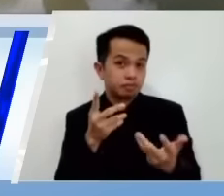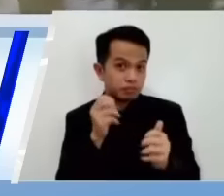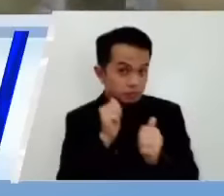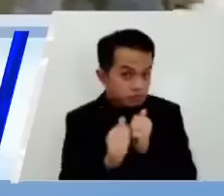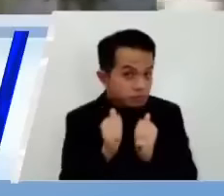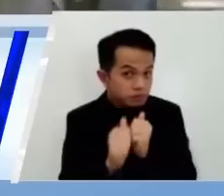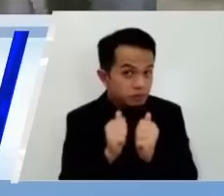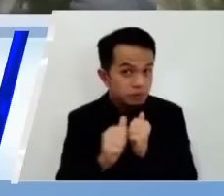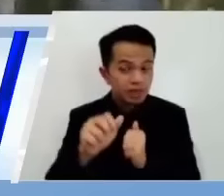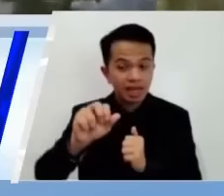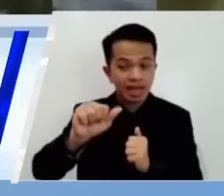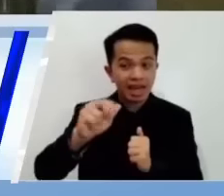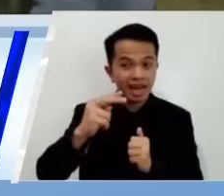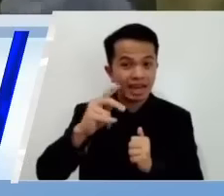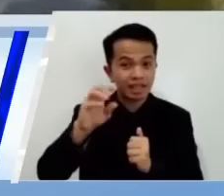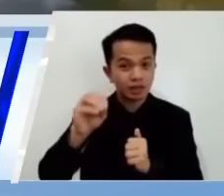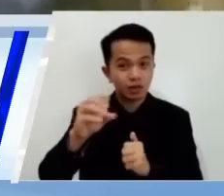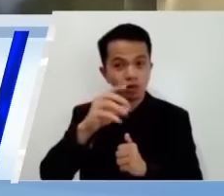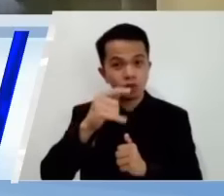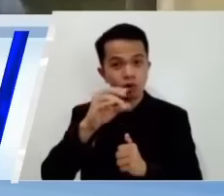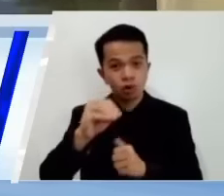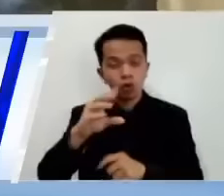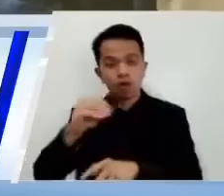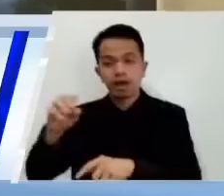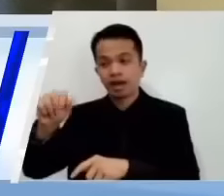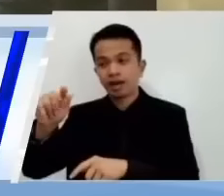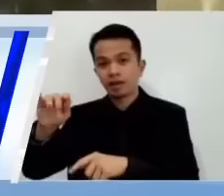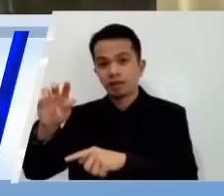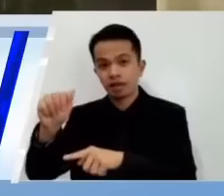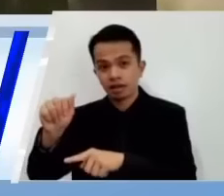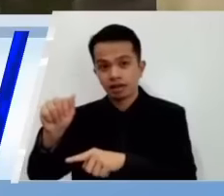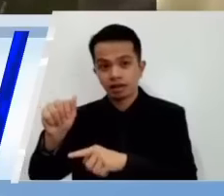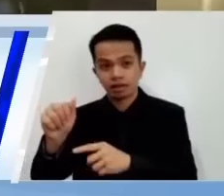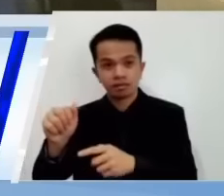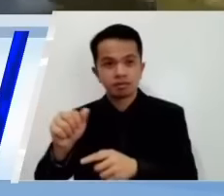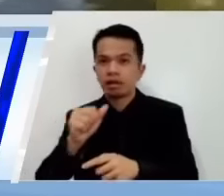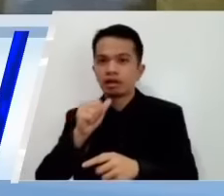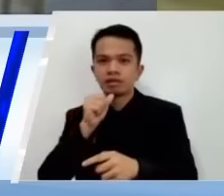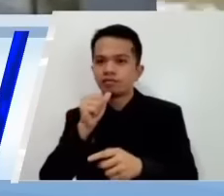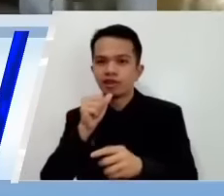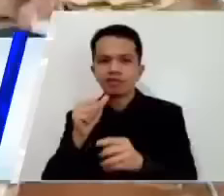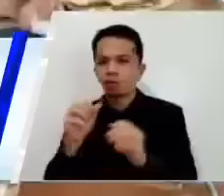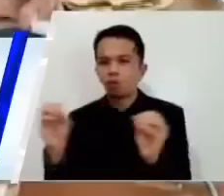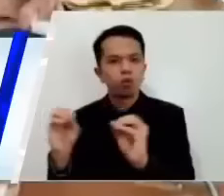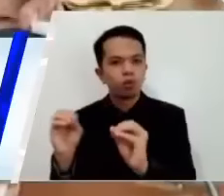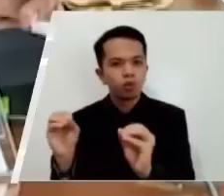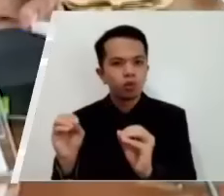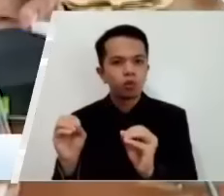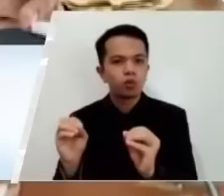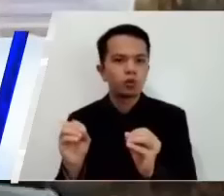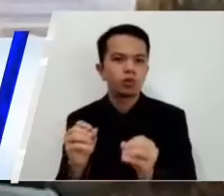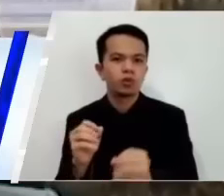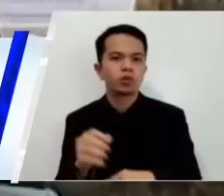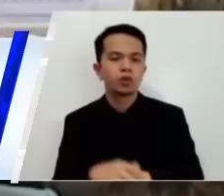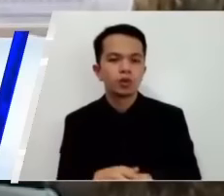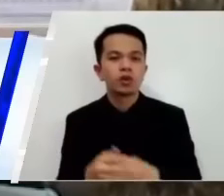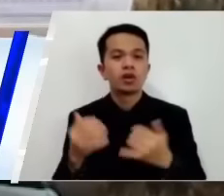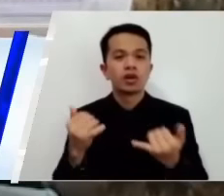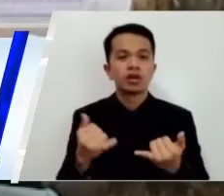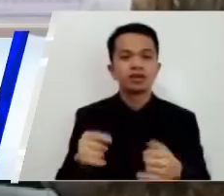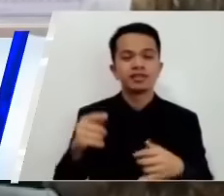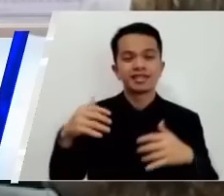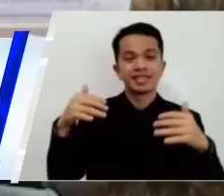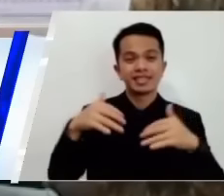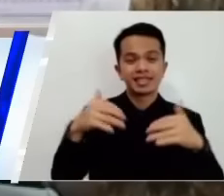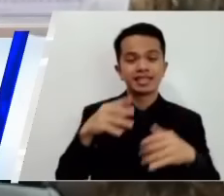Guo and Amelia Leal Guo don't even exist? Sabi pa ni Go, sa pagdinig ng Senado at Facebook post